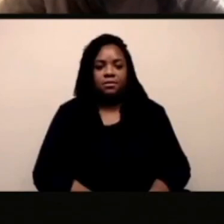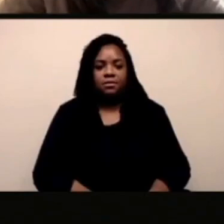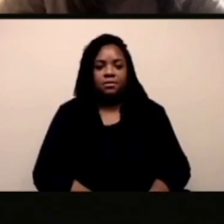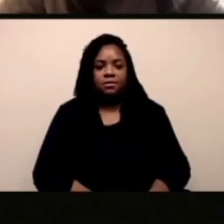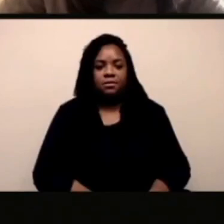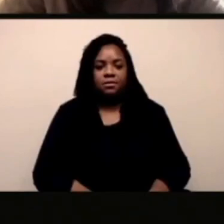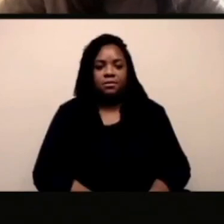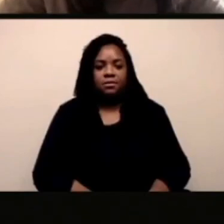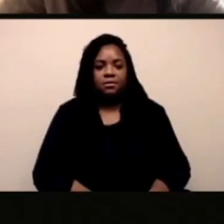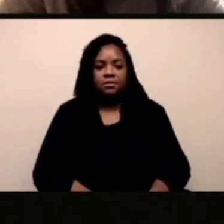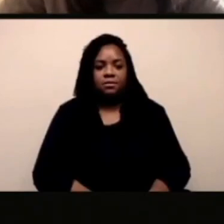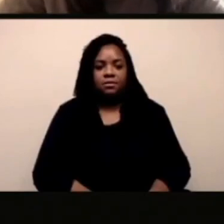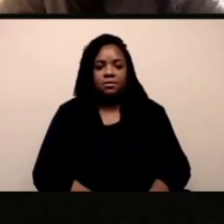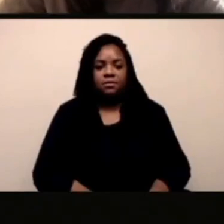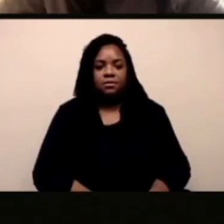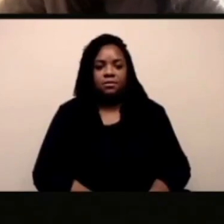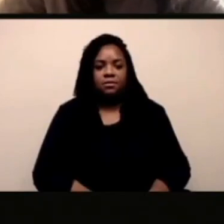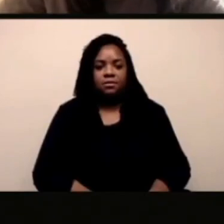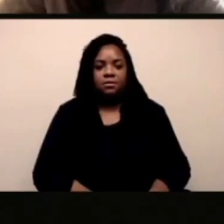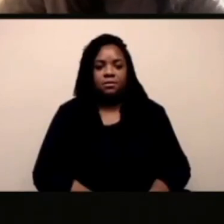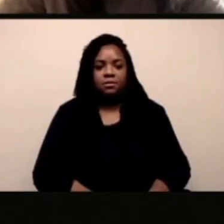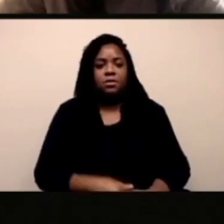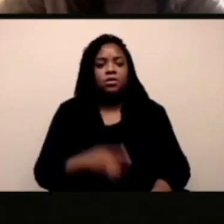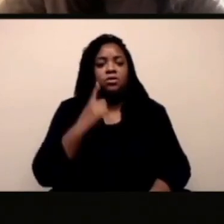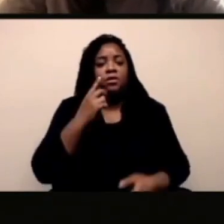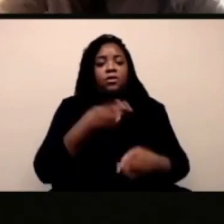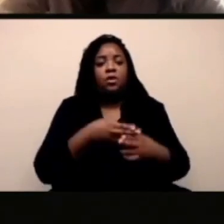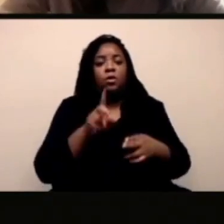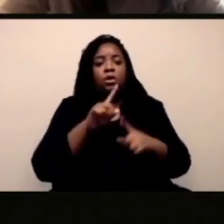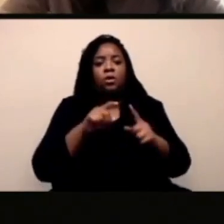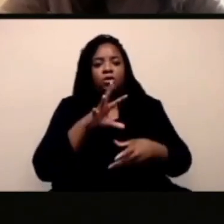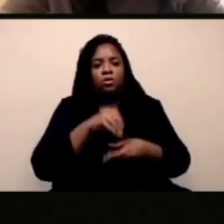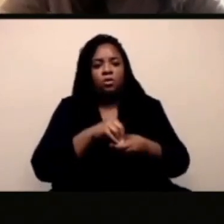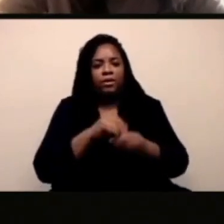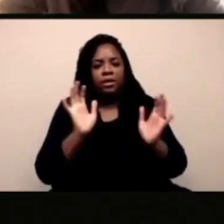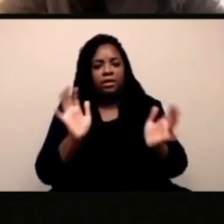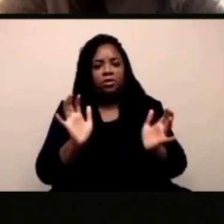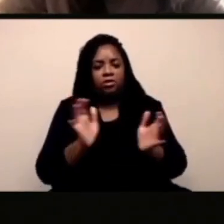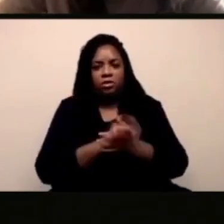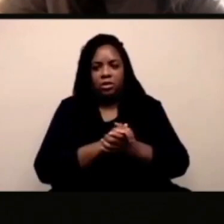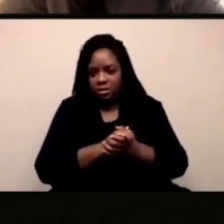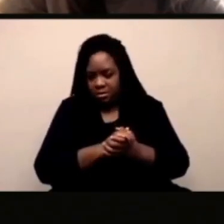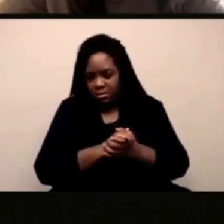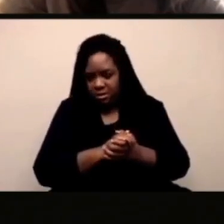ちょっとお待ちくださいこれより画面共有をさせてもらいます